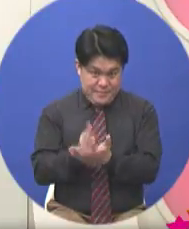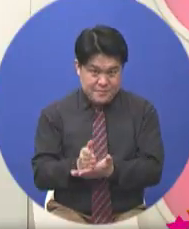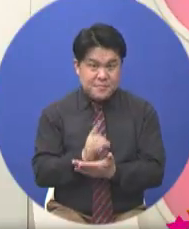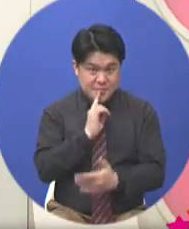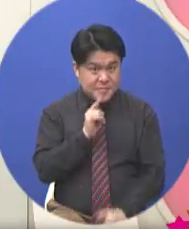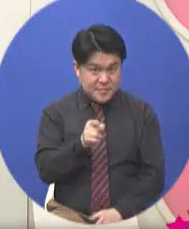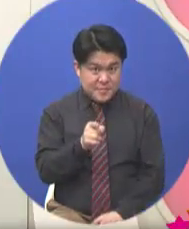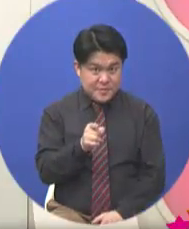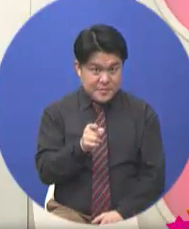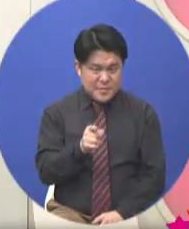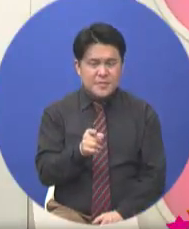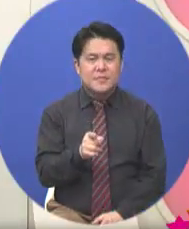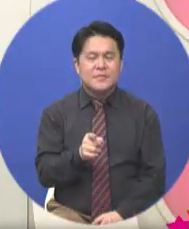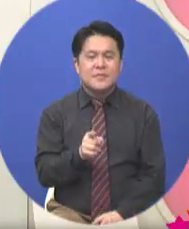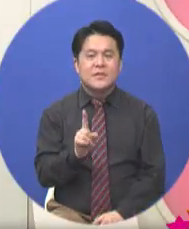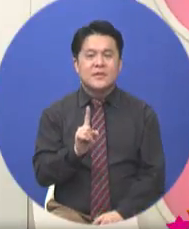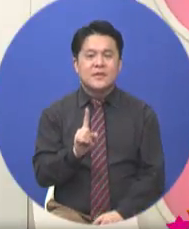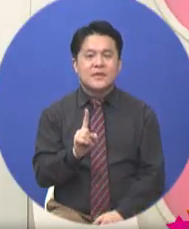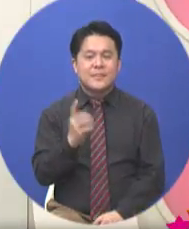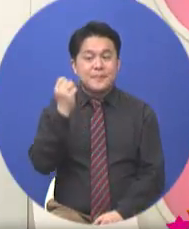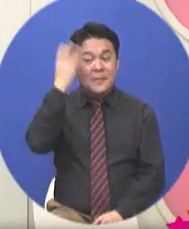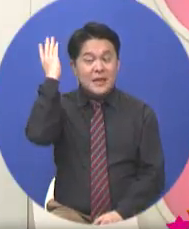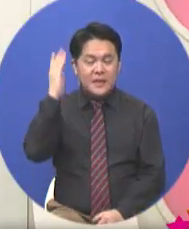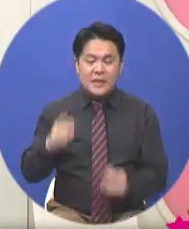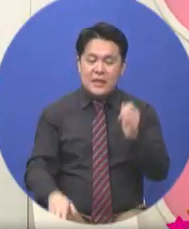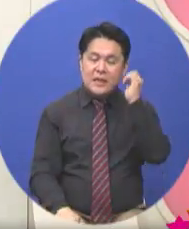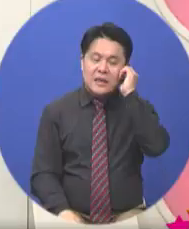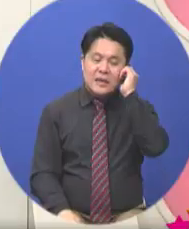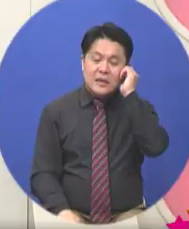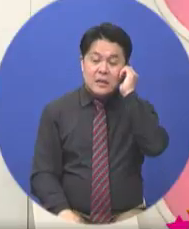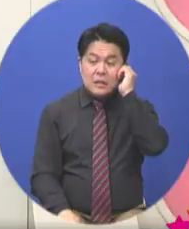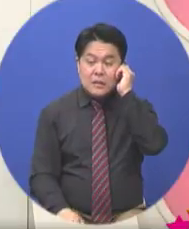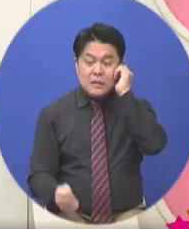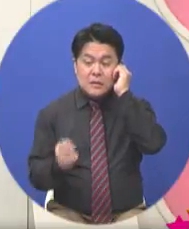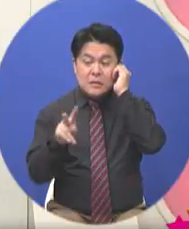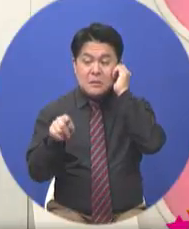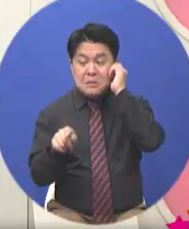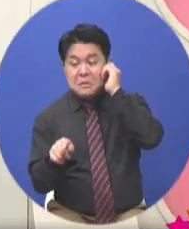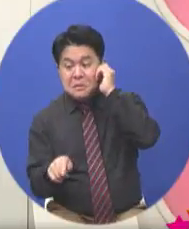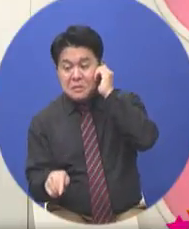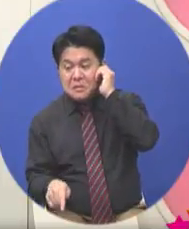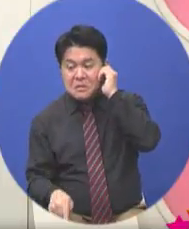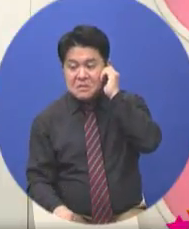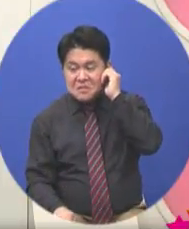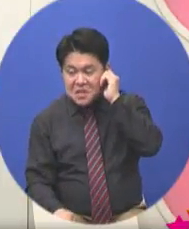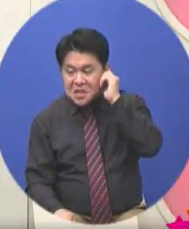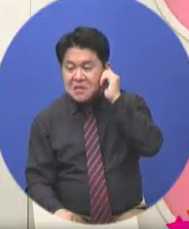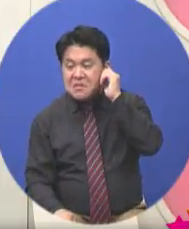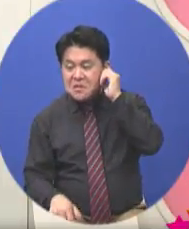부르면 안 됩니다 라는데 휴대폰에 나온 소리보다는 자막에